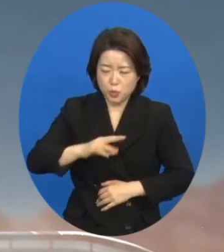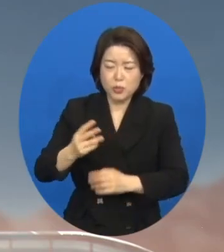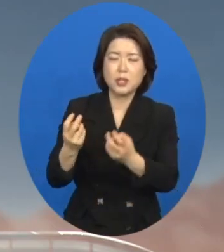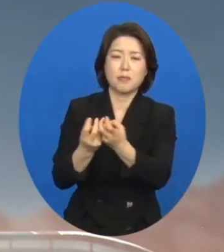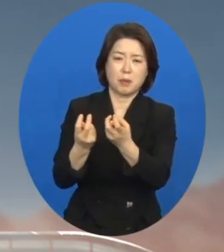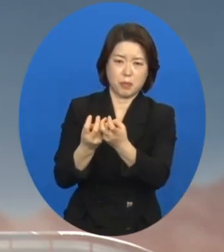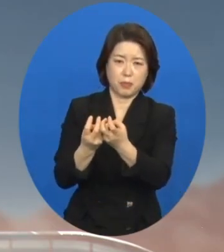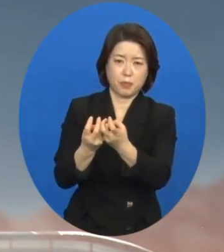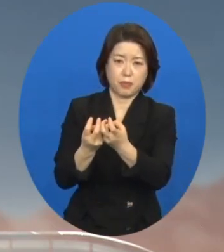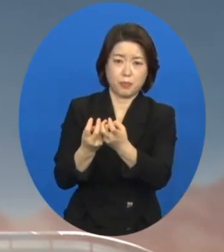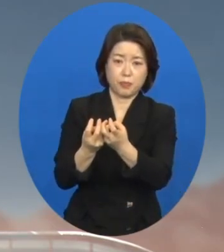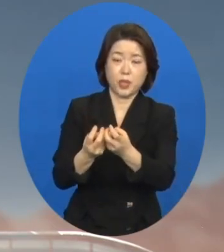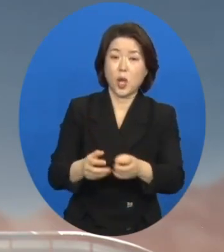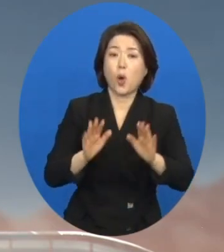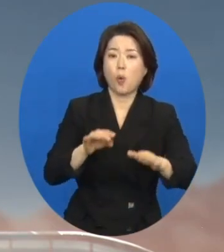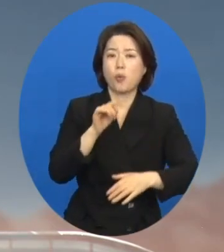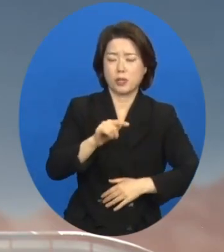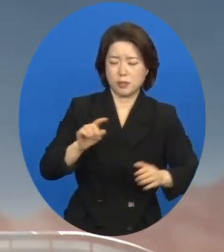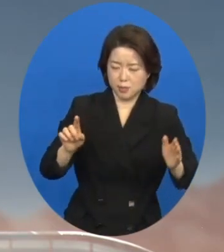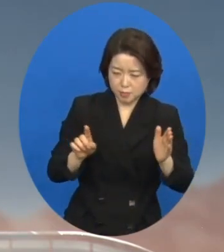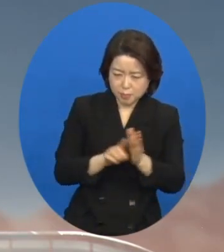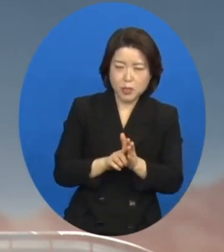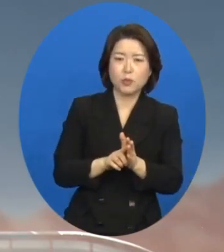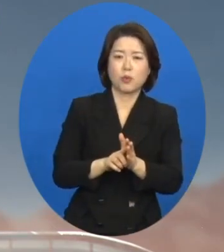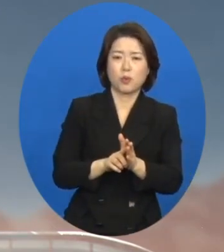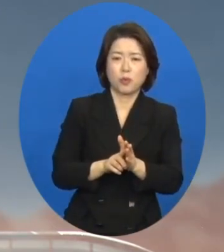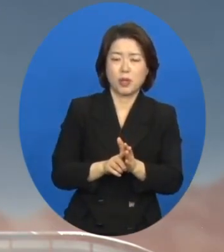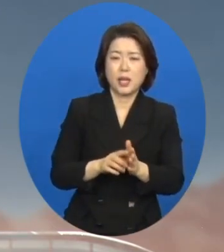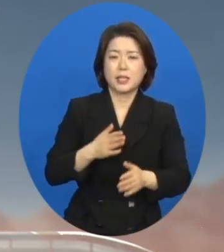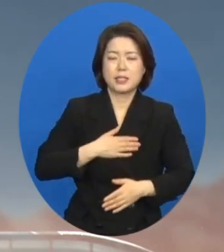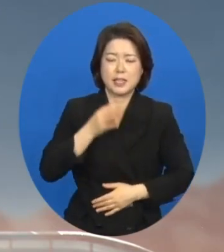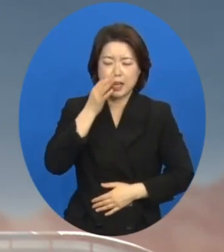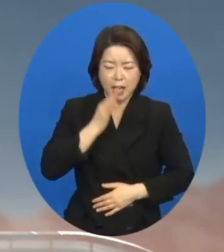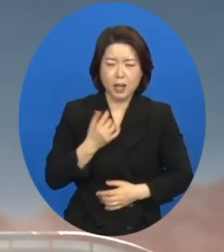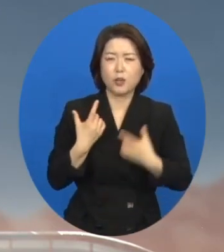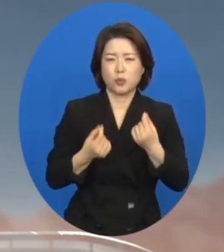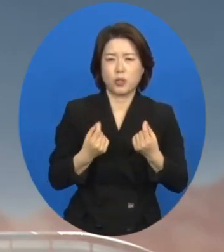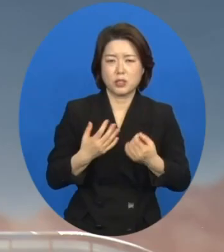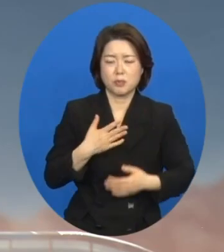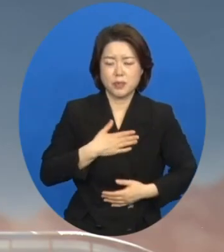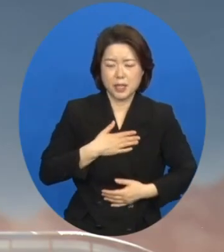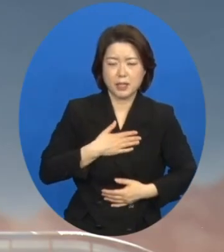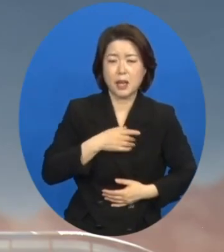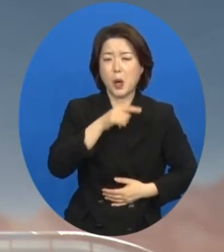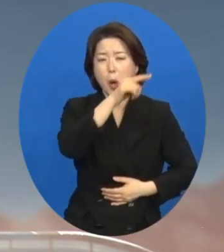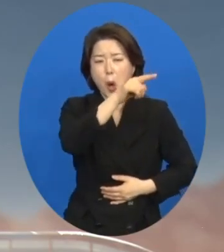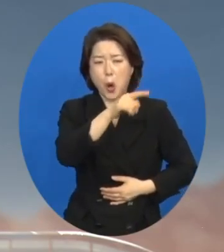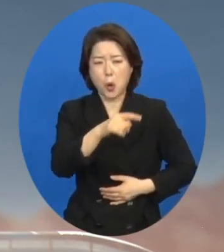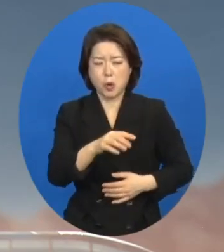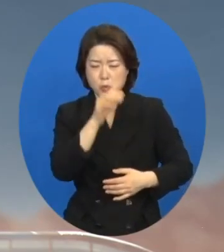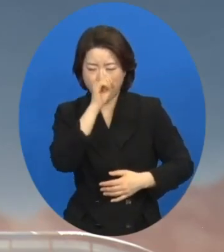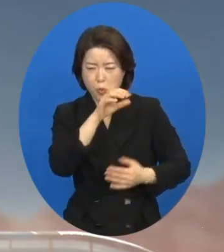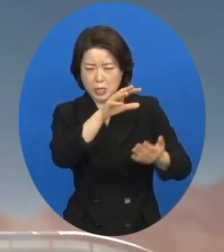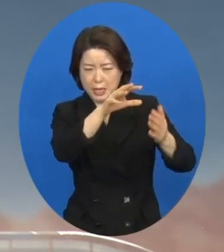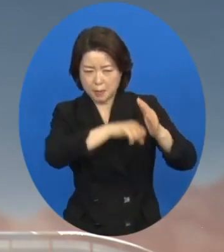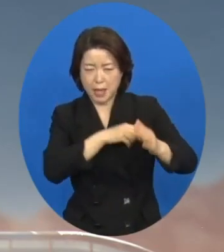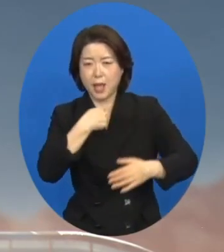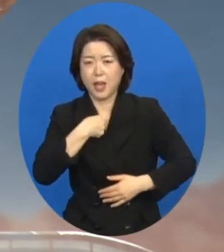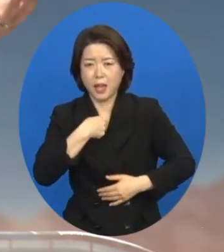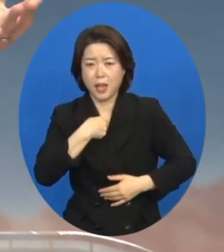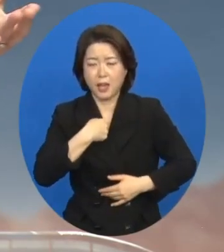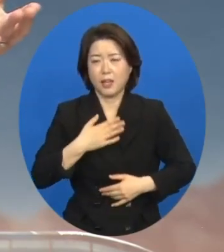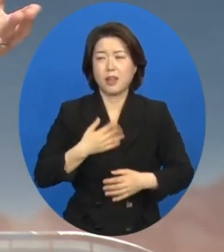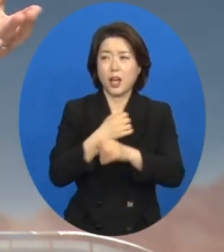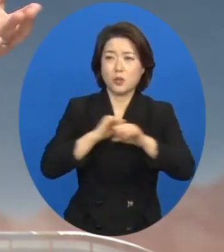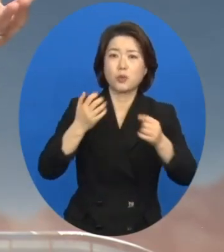길이므로 오늘 그것을 믿고 주님 제가 아간입니다. 제가 신할산의 외투를 훔쳤습니다. 주님 저를